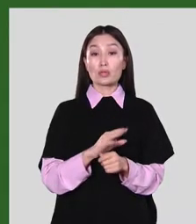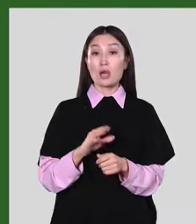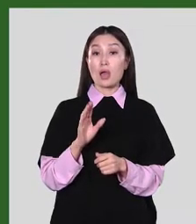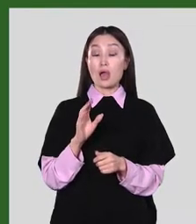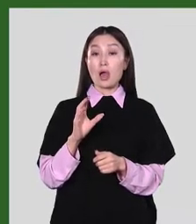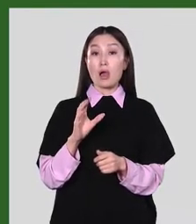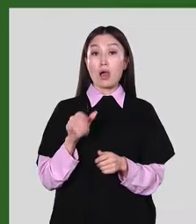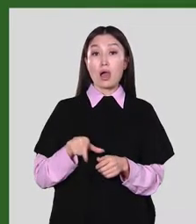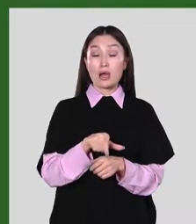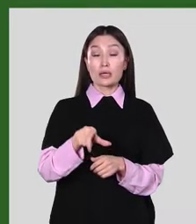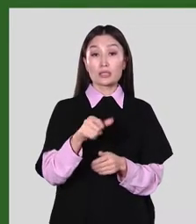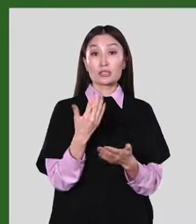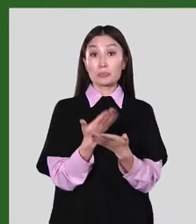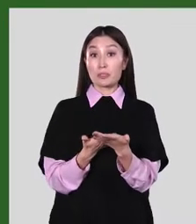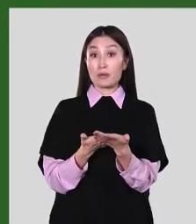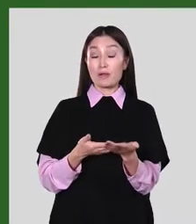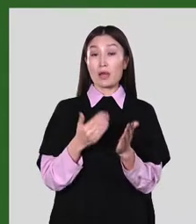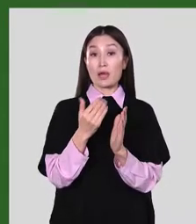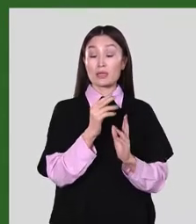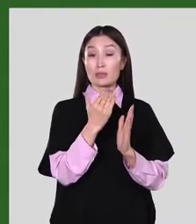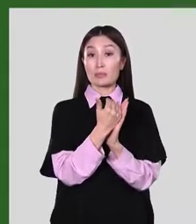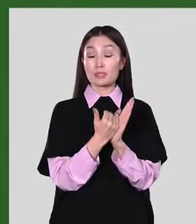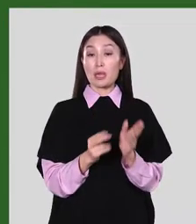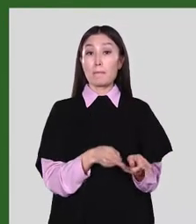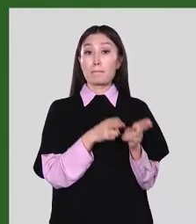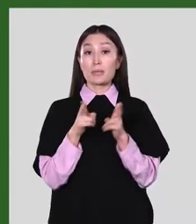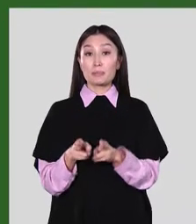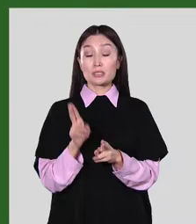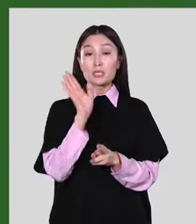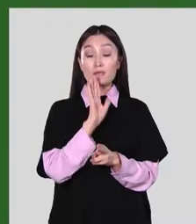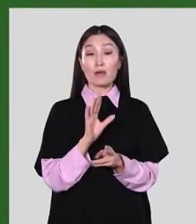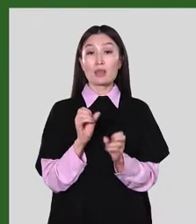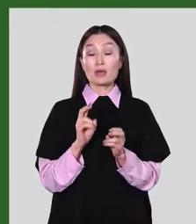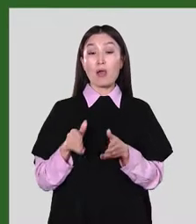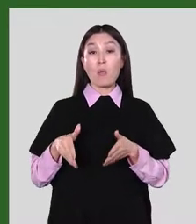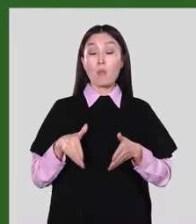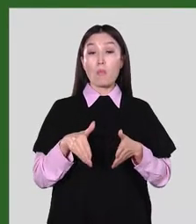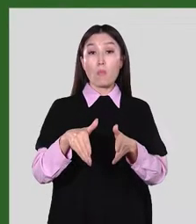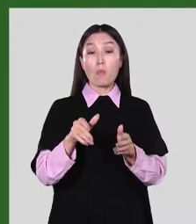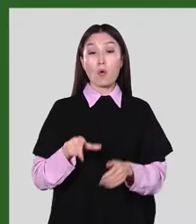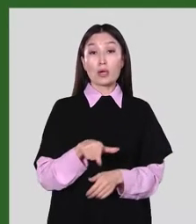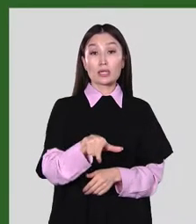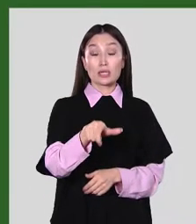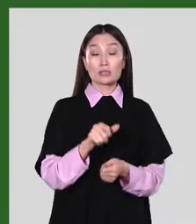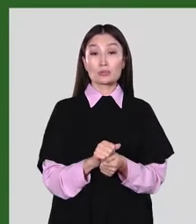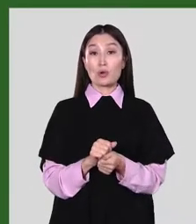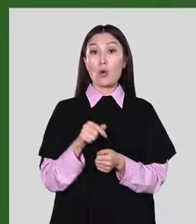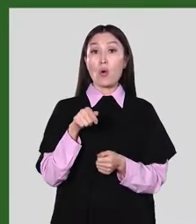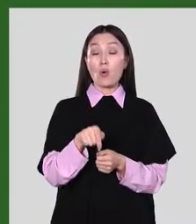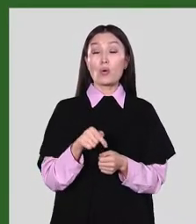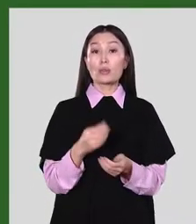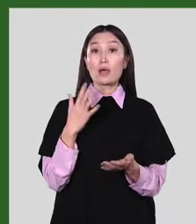сток представляет собой процесс перемещение воды виде потока по речному руслу он